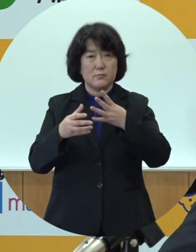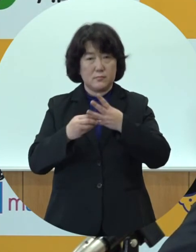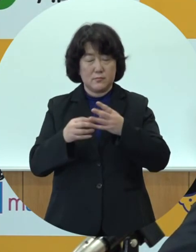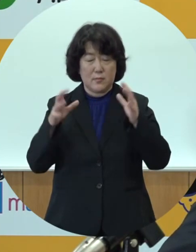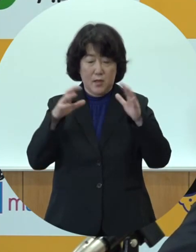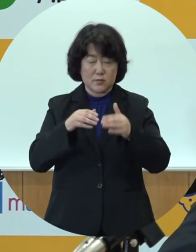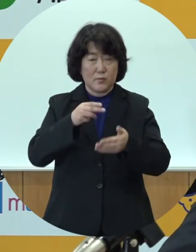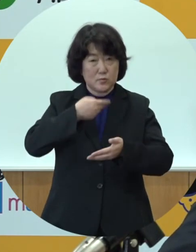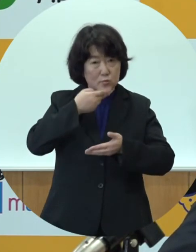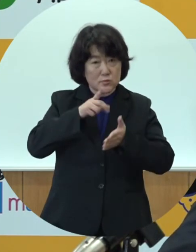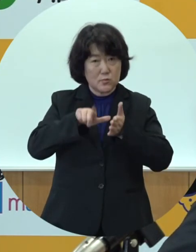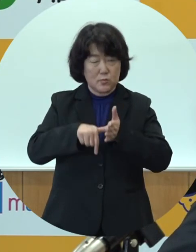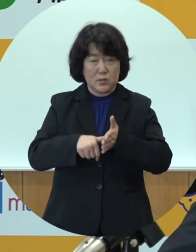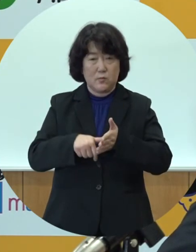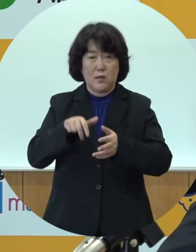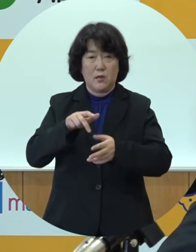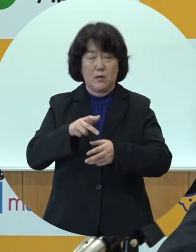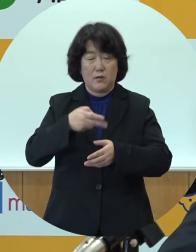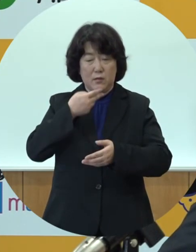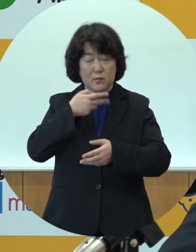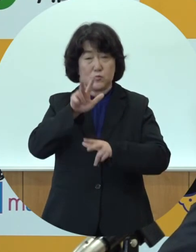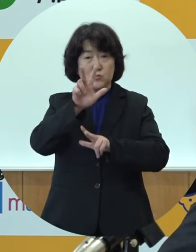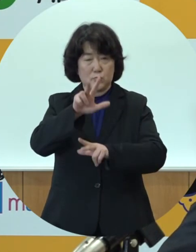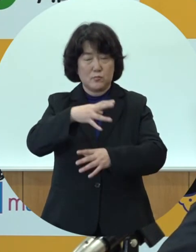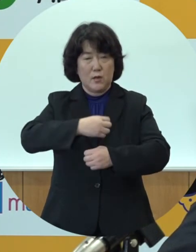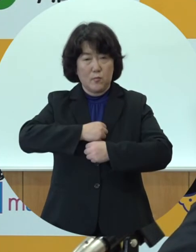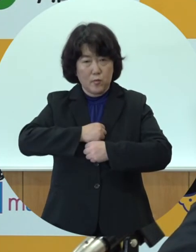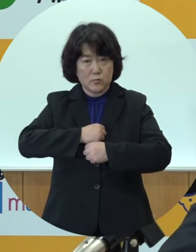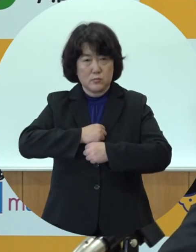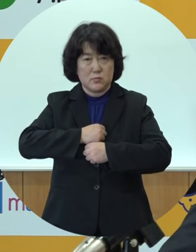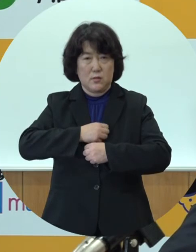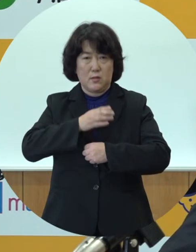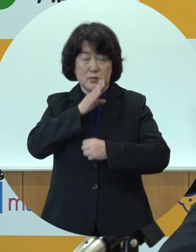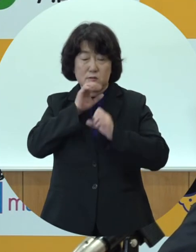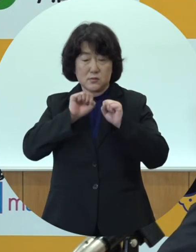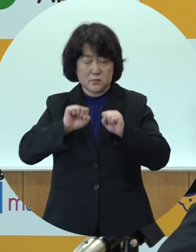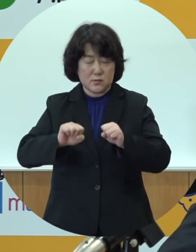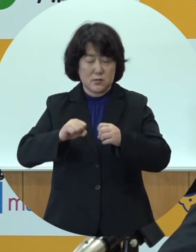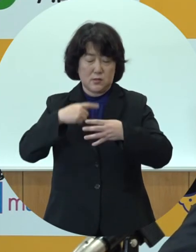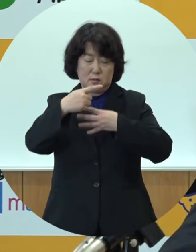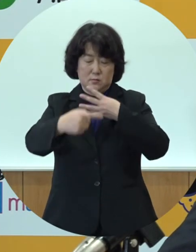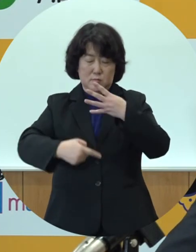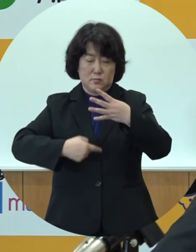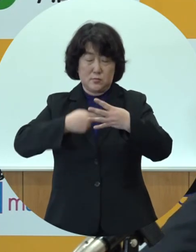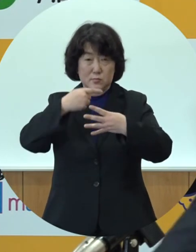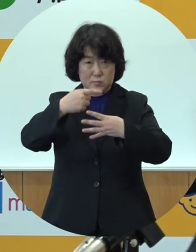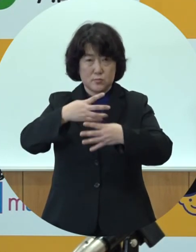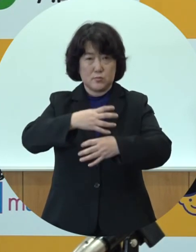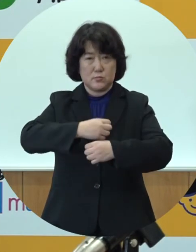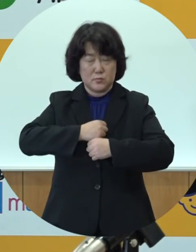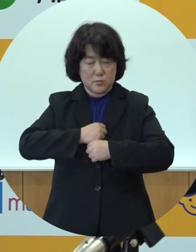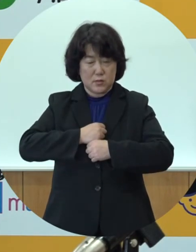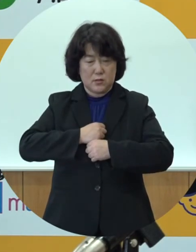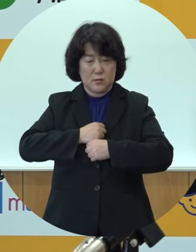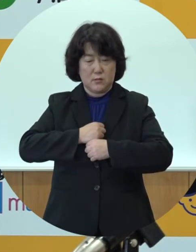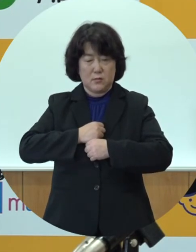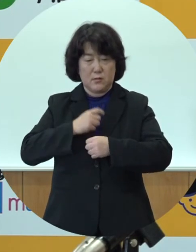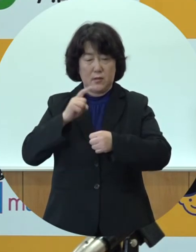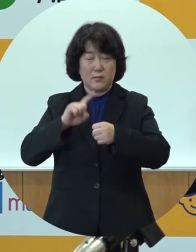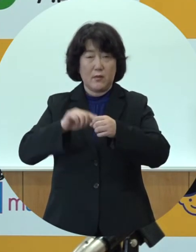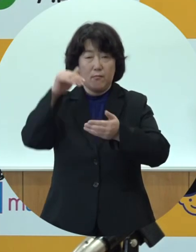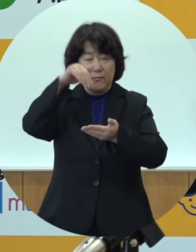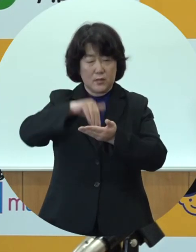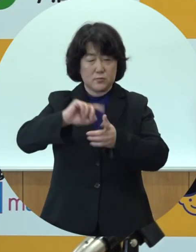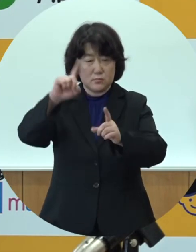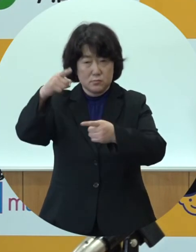にはルールを守ってしっかりと実施を、この4点を注意して年末年始をお過ごしをい